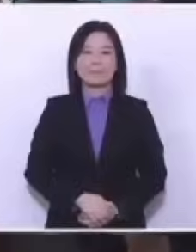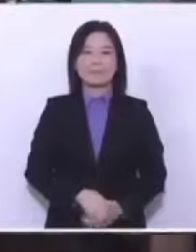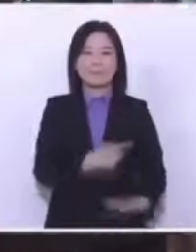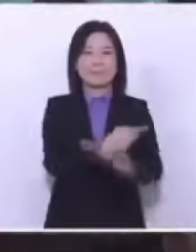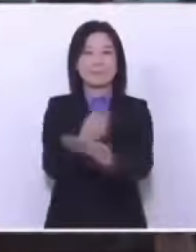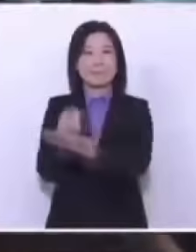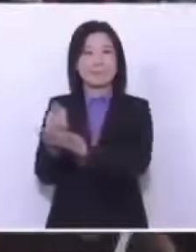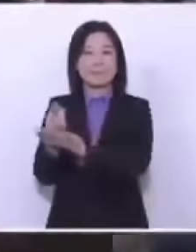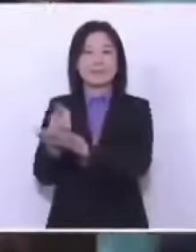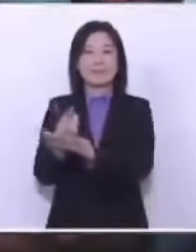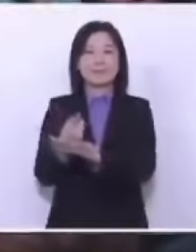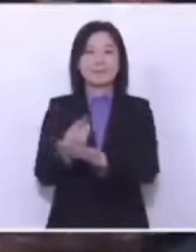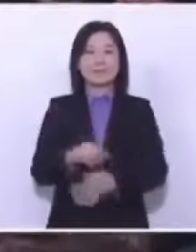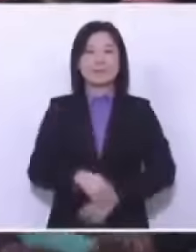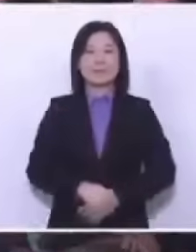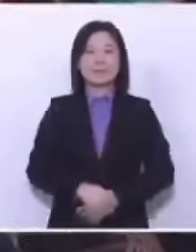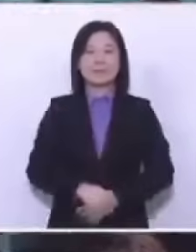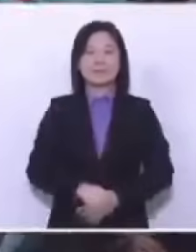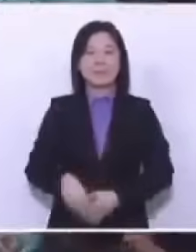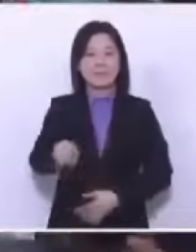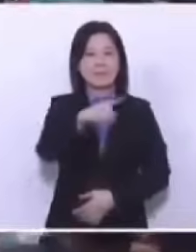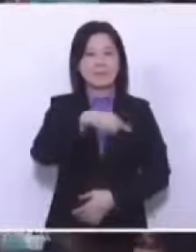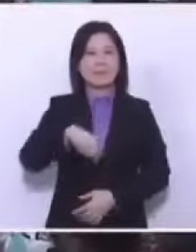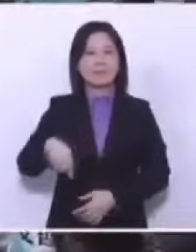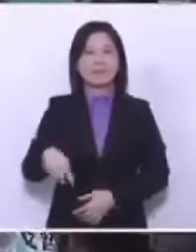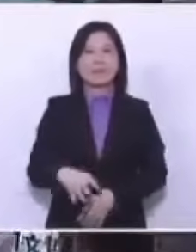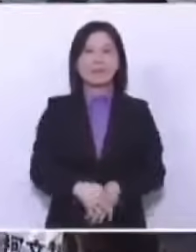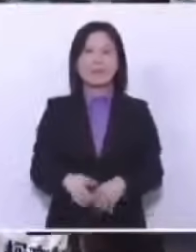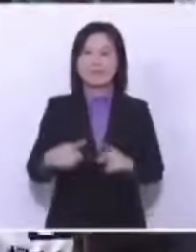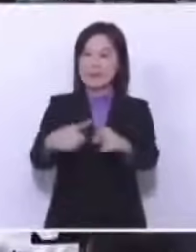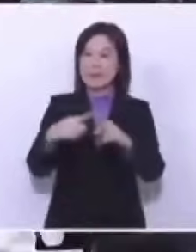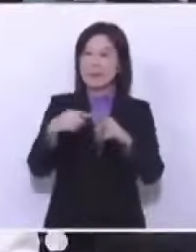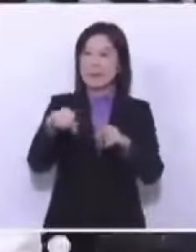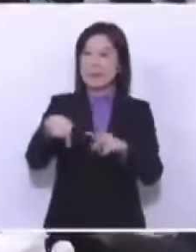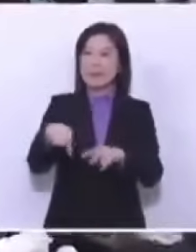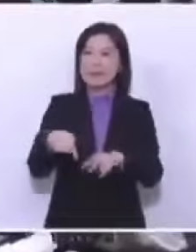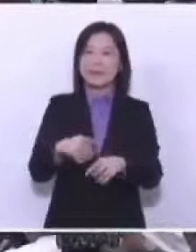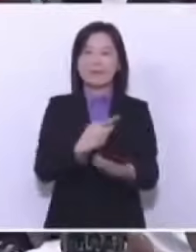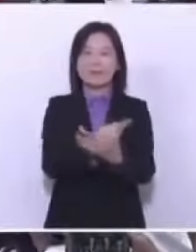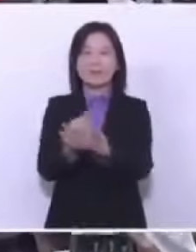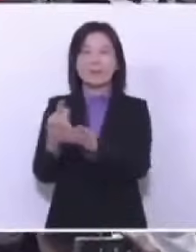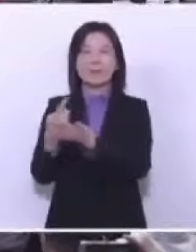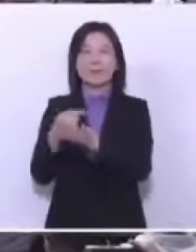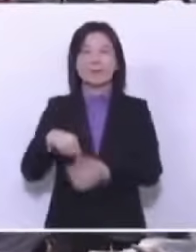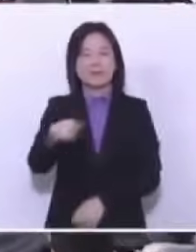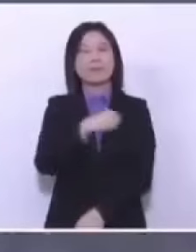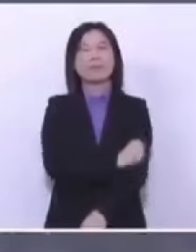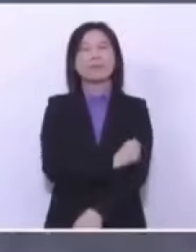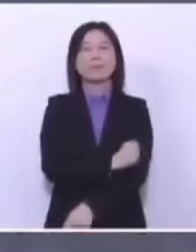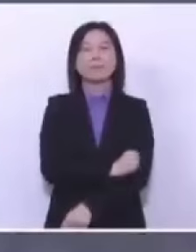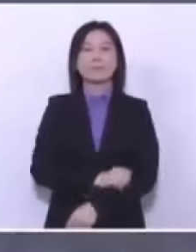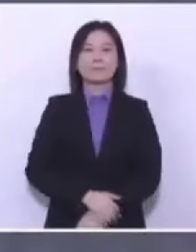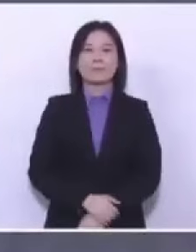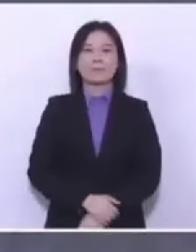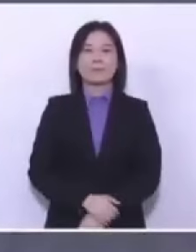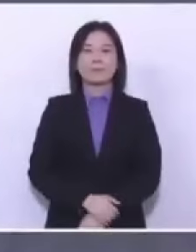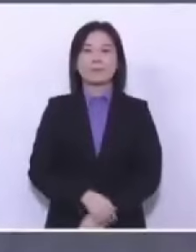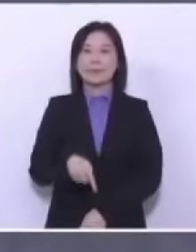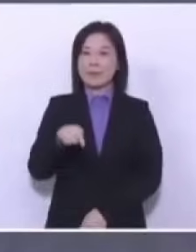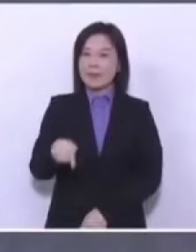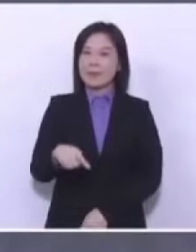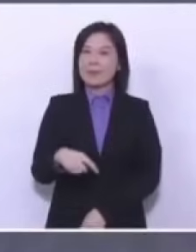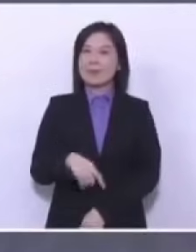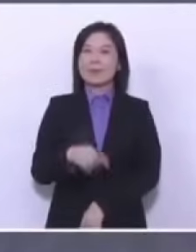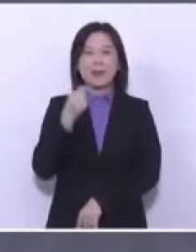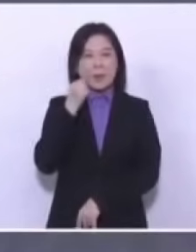各位 Team KP 以及在场的各位战友们，大家都辛苦了。这一场辛苦的